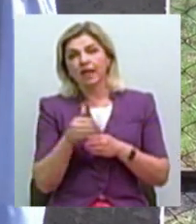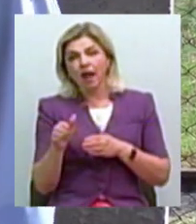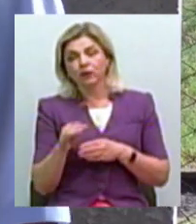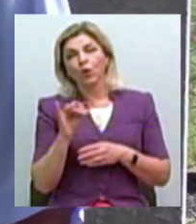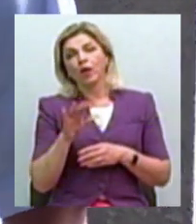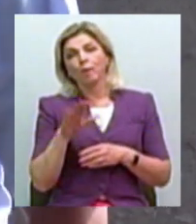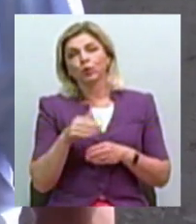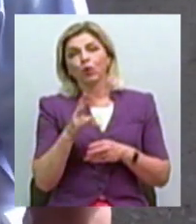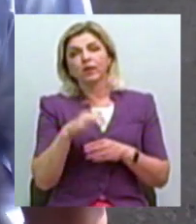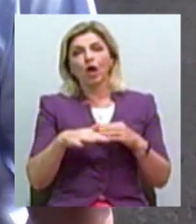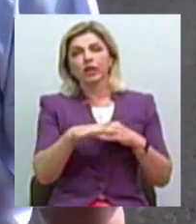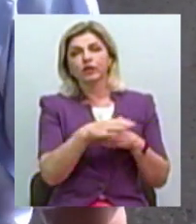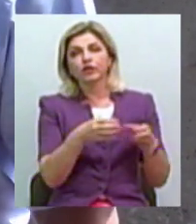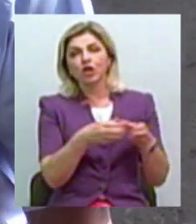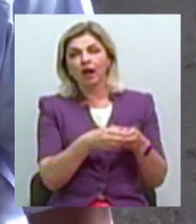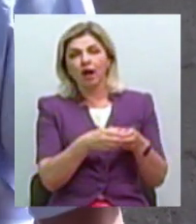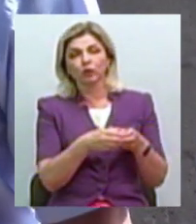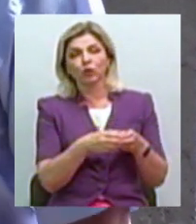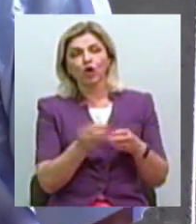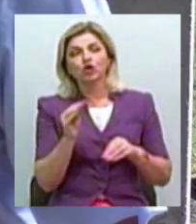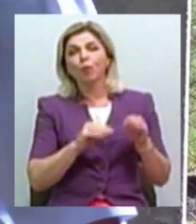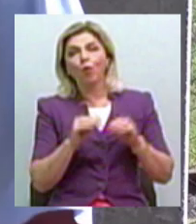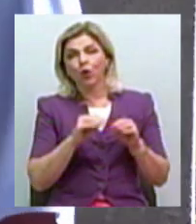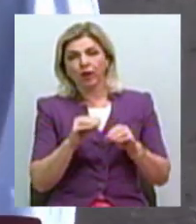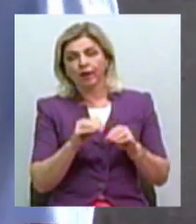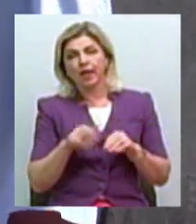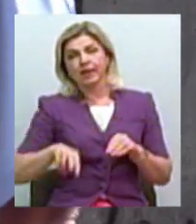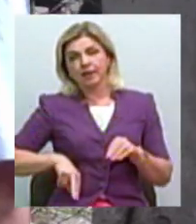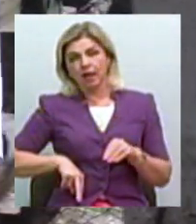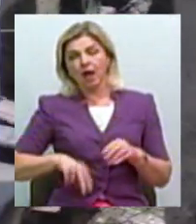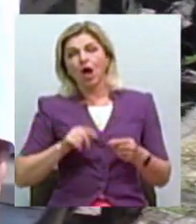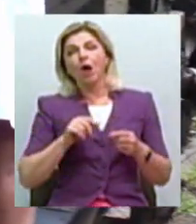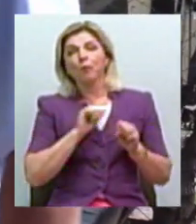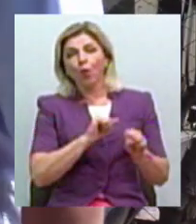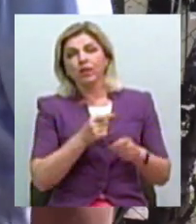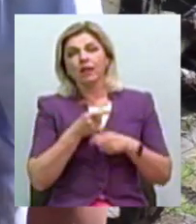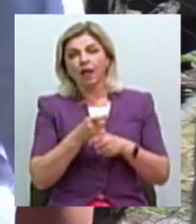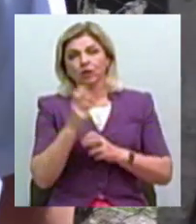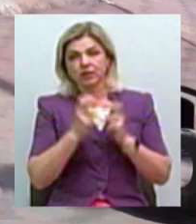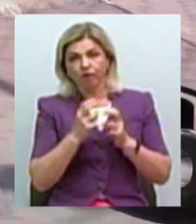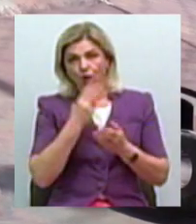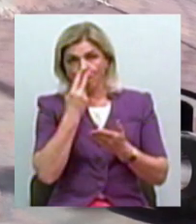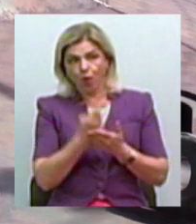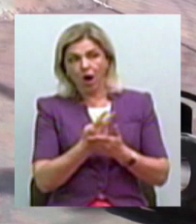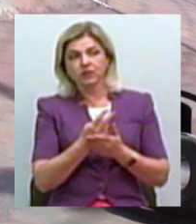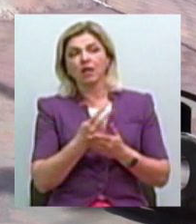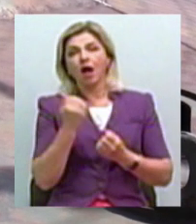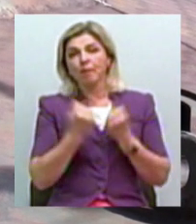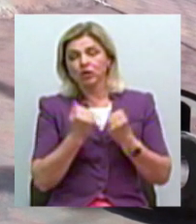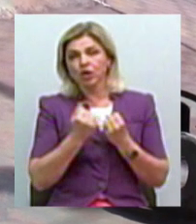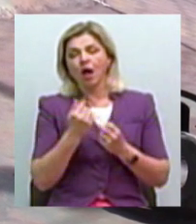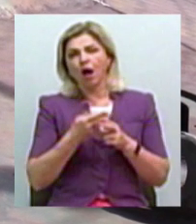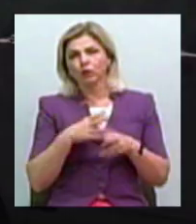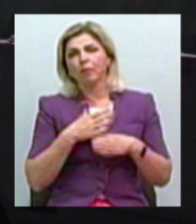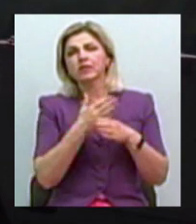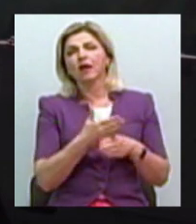йдуть на ділянку, зборочну ділянку. Директор бронетанкового заводу показує корпуси, які знаходились на зберіганні 30